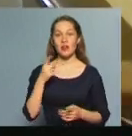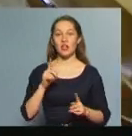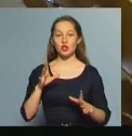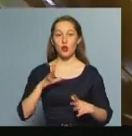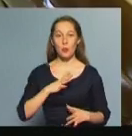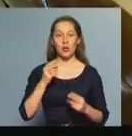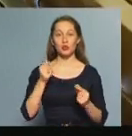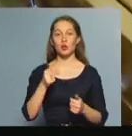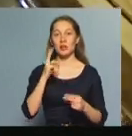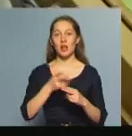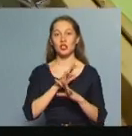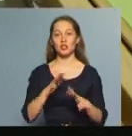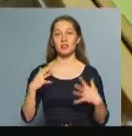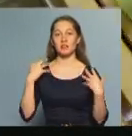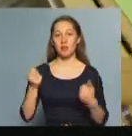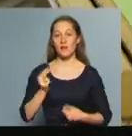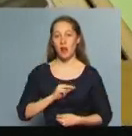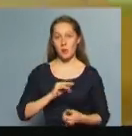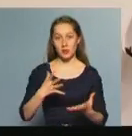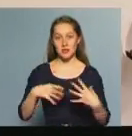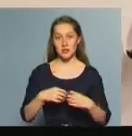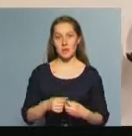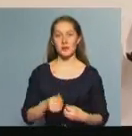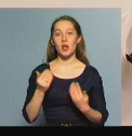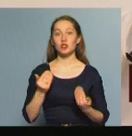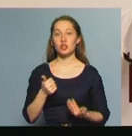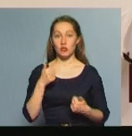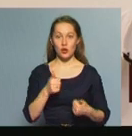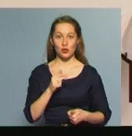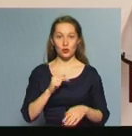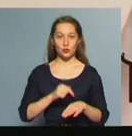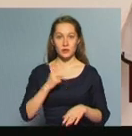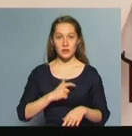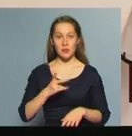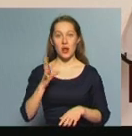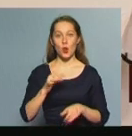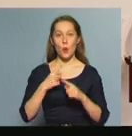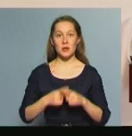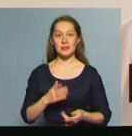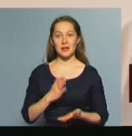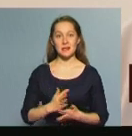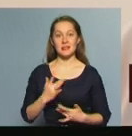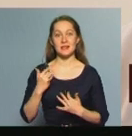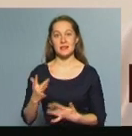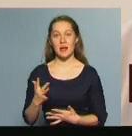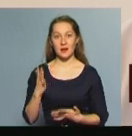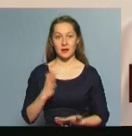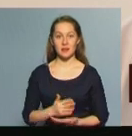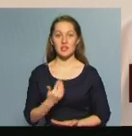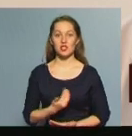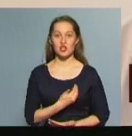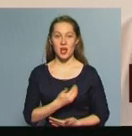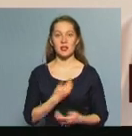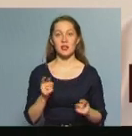лишился здоровья, семьи, работы. Часто я хорошо себя чувствую, но постоянно есть какая-то тяга, какая-то есть желание все